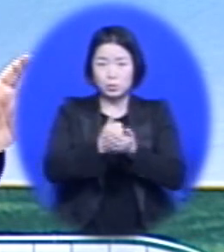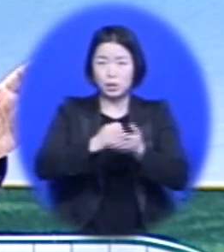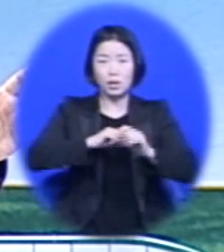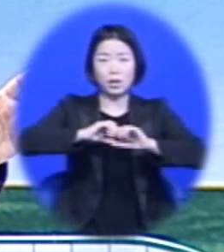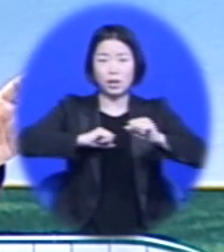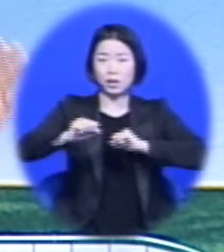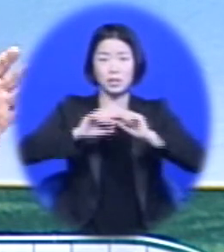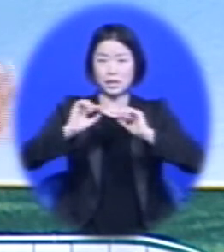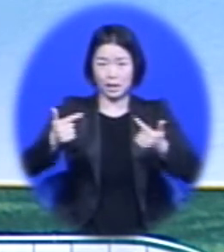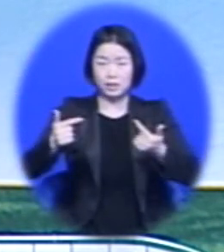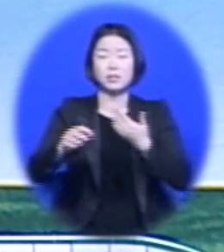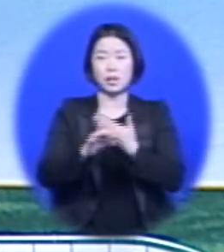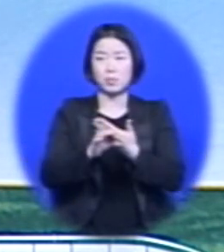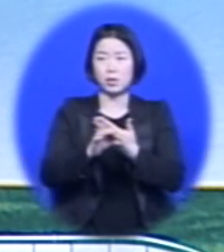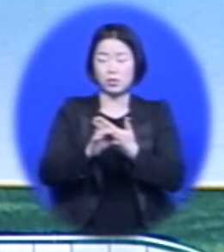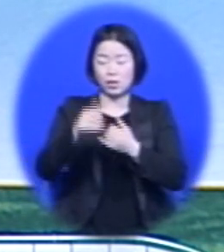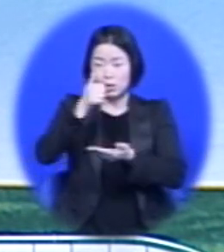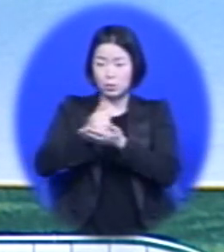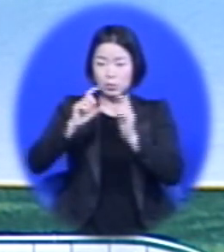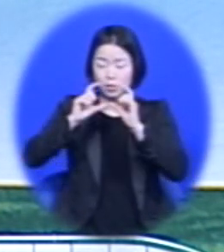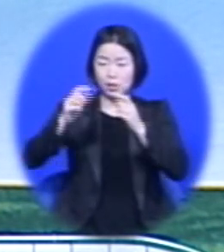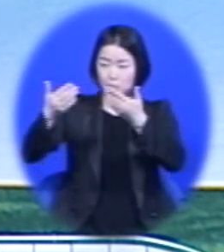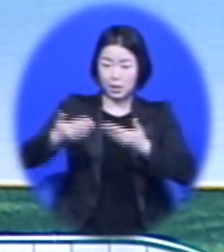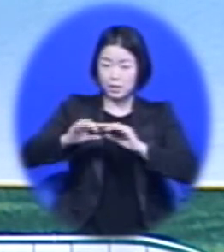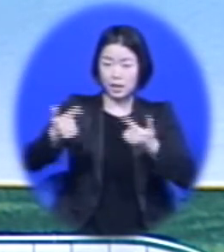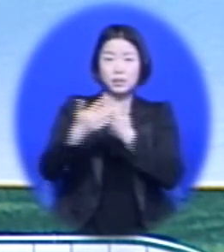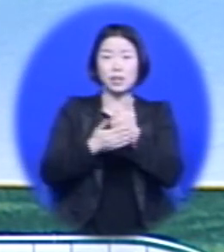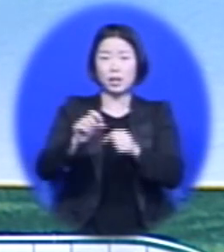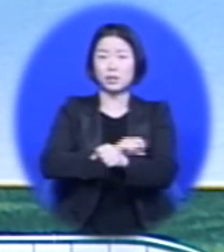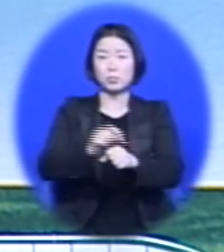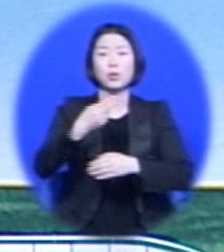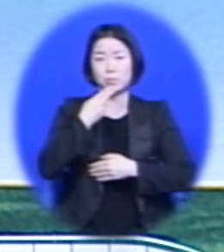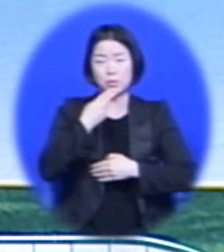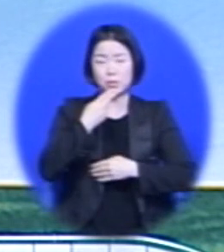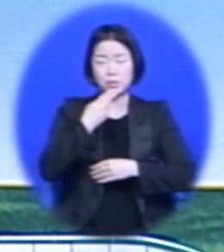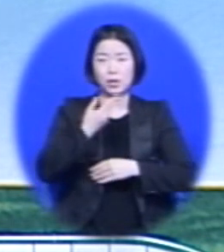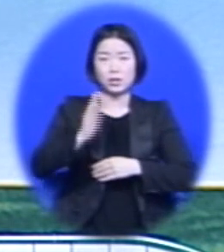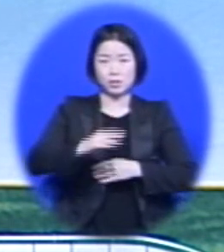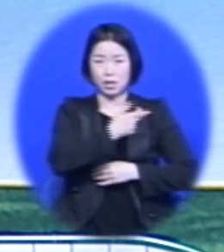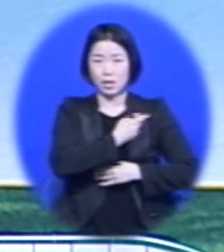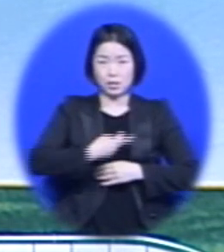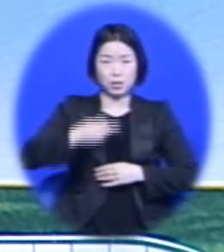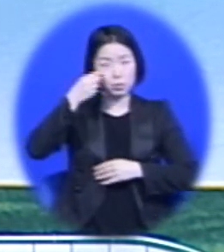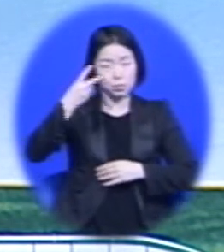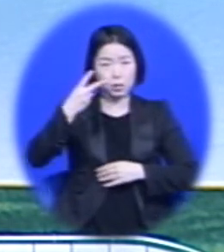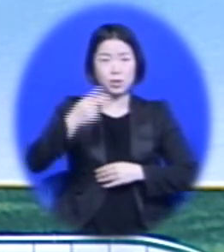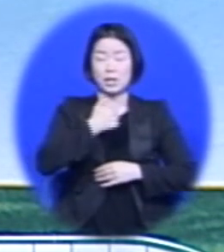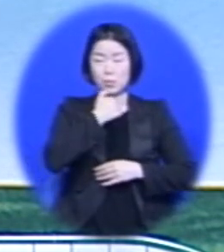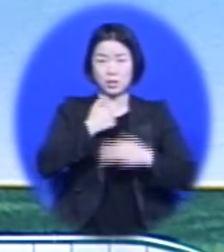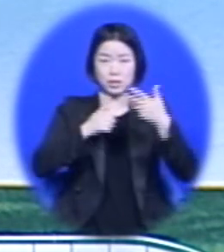않는 은혜가 특별할 게 없잖아요. 사도 바울이 로마서 7장 25절에